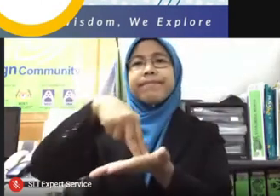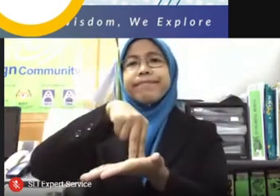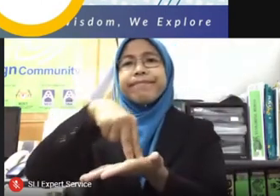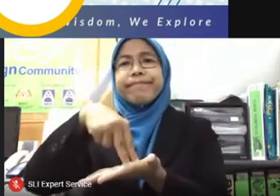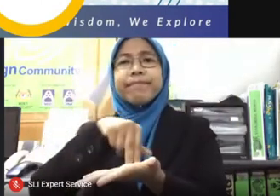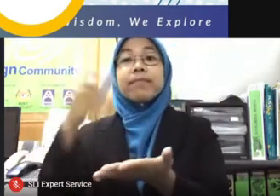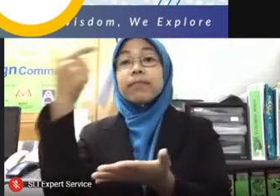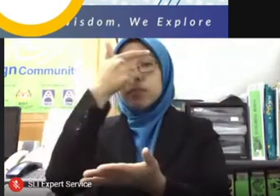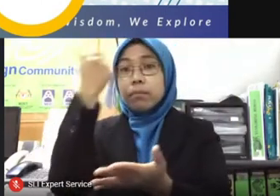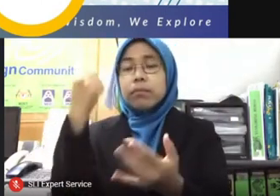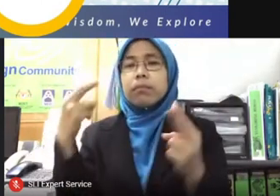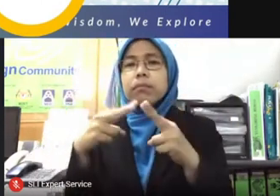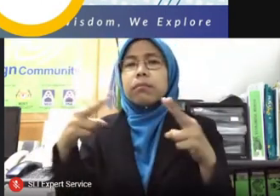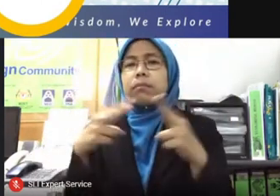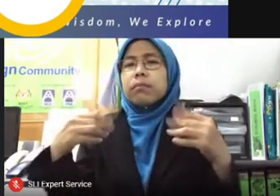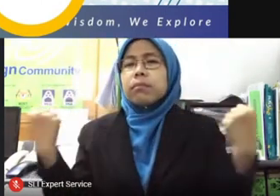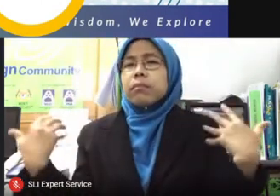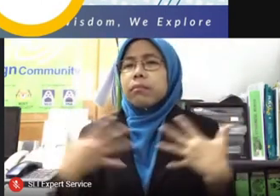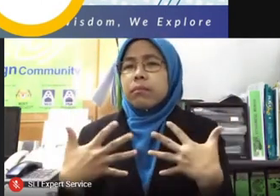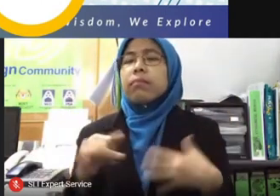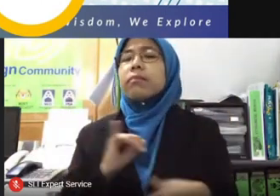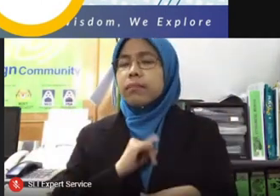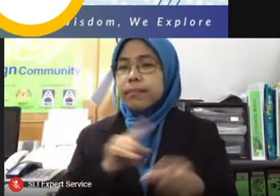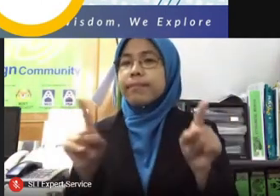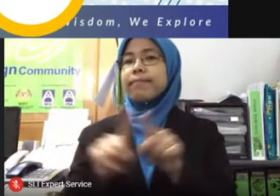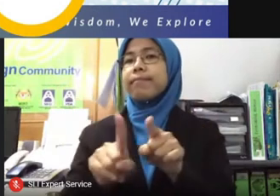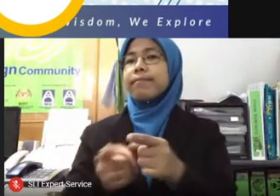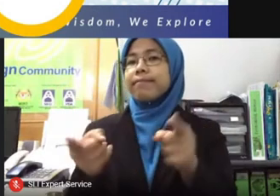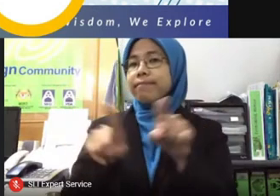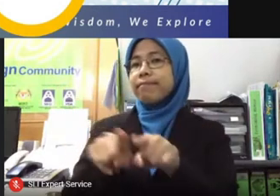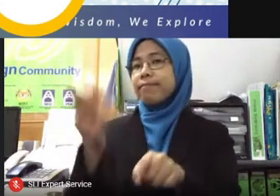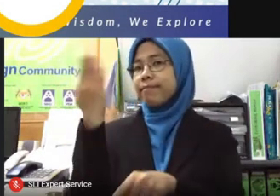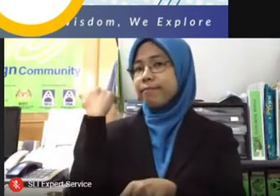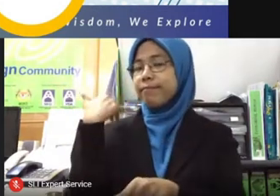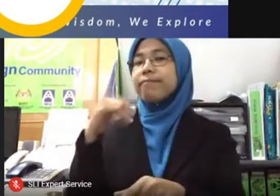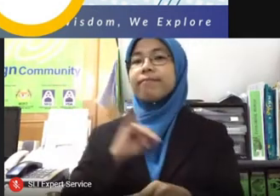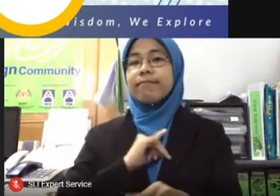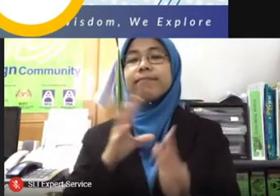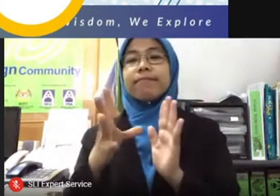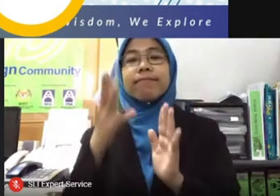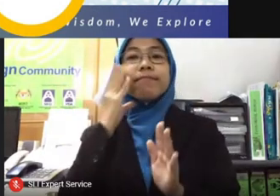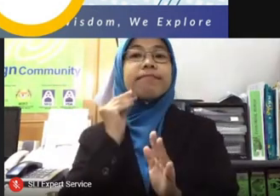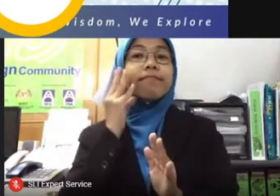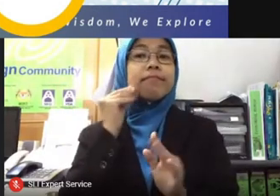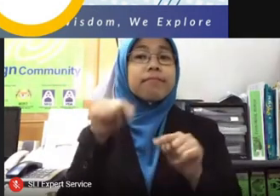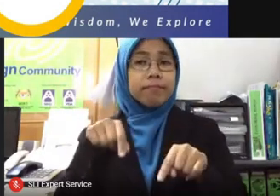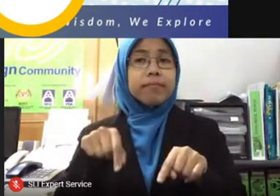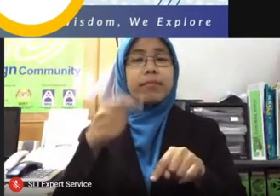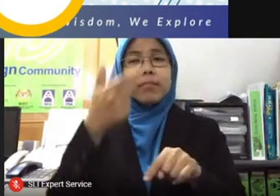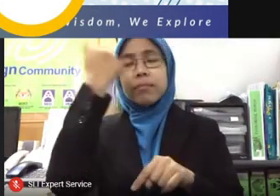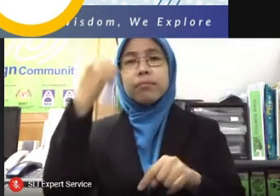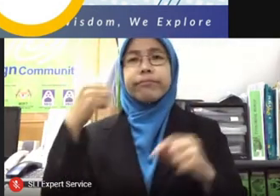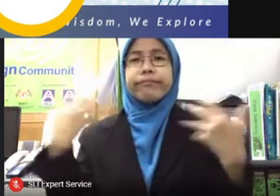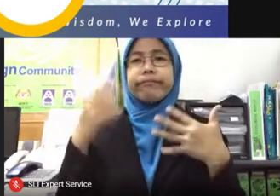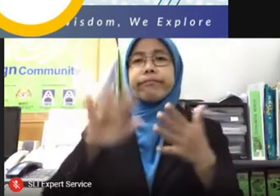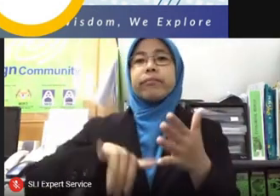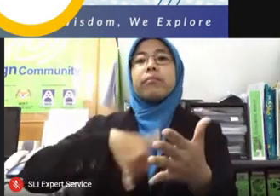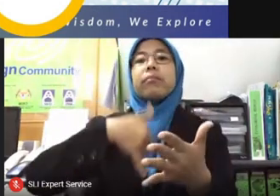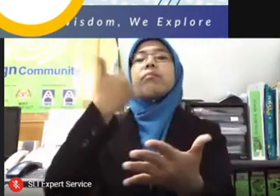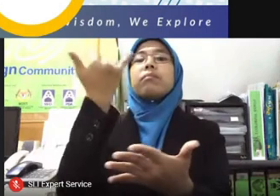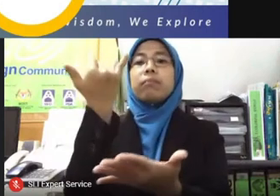dia terlalu gemuruh dan saya pun pernah menghadapi orang yang terlalu gemuruh sampai dia pengsan depan kita sebab